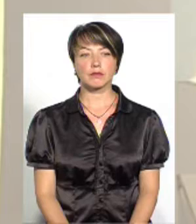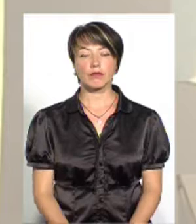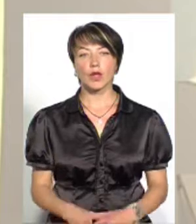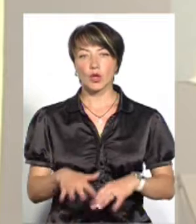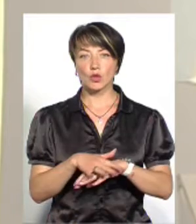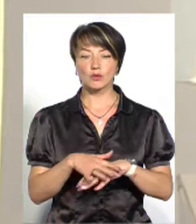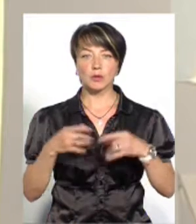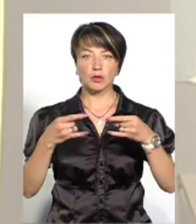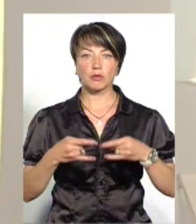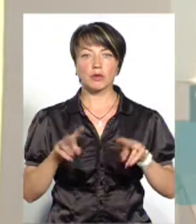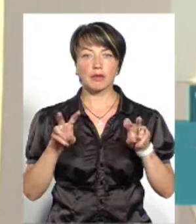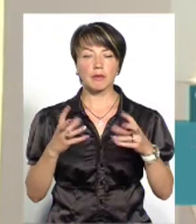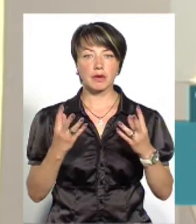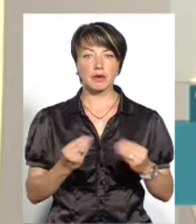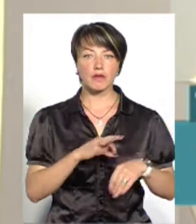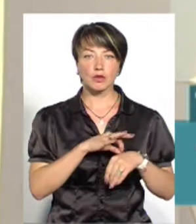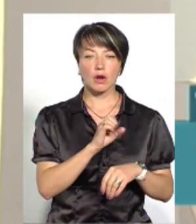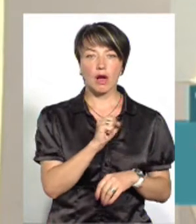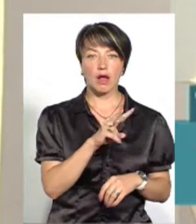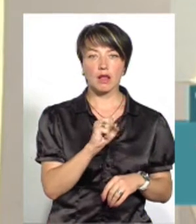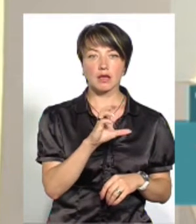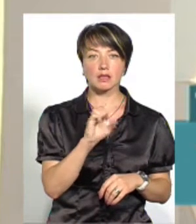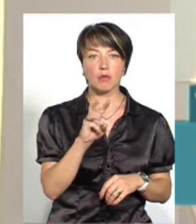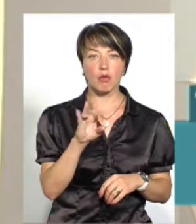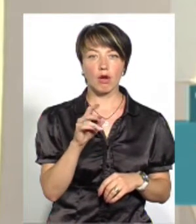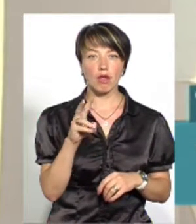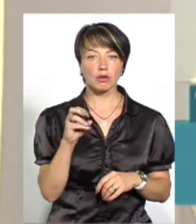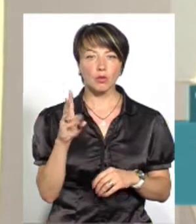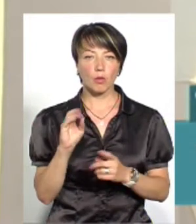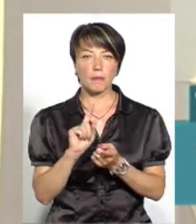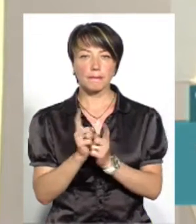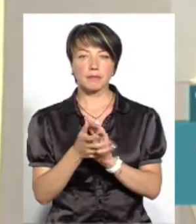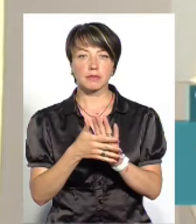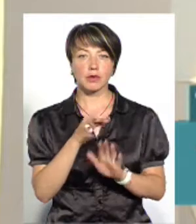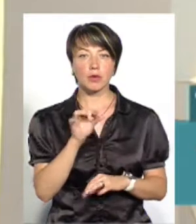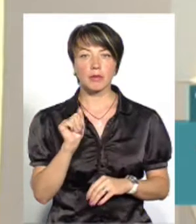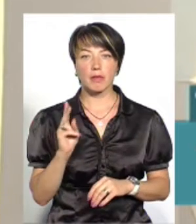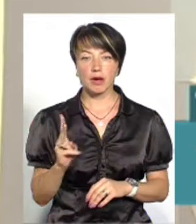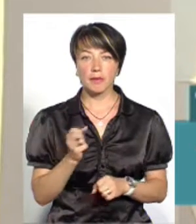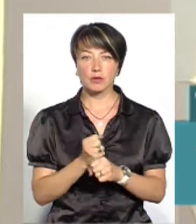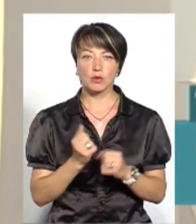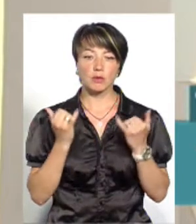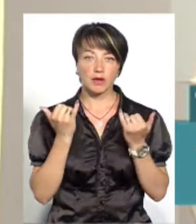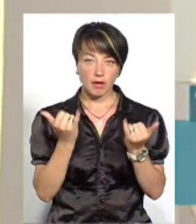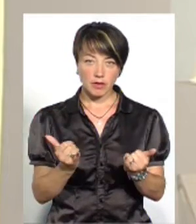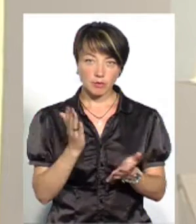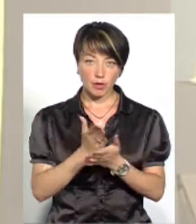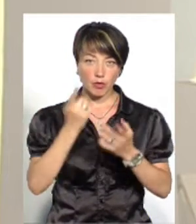на Суспільному «Тема дня». Я ведуча Алла Самойленко та перекладачка на жестову мову Ольга Рибак. Працюємо